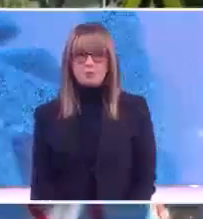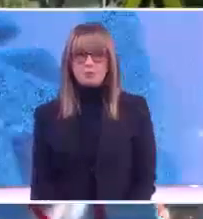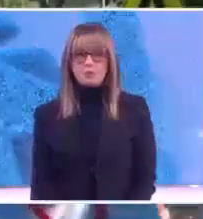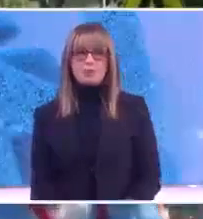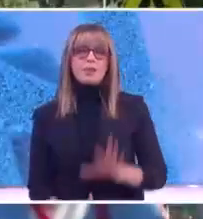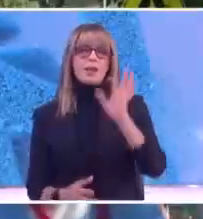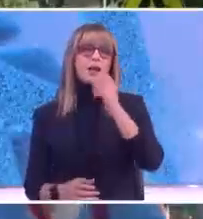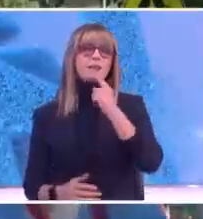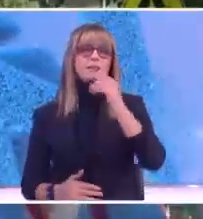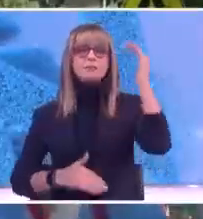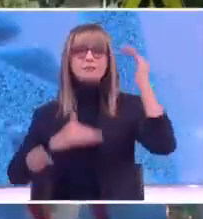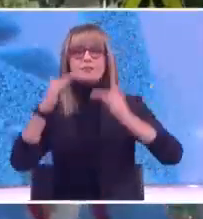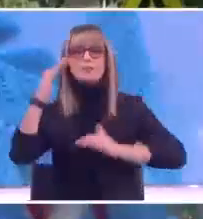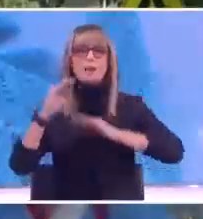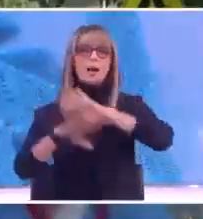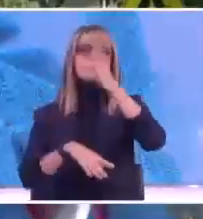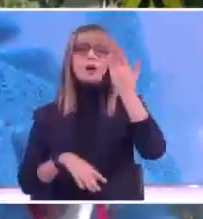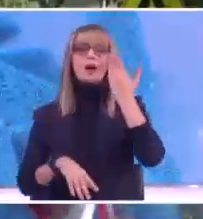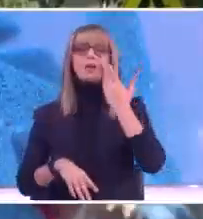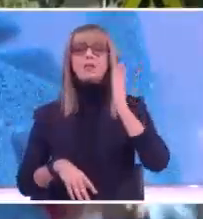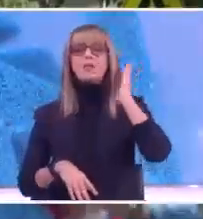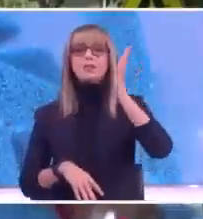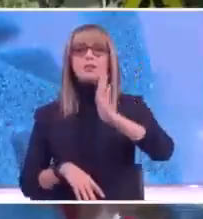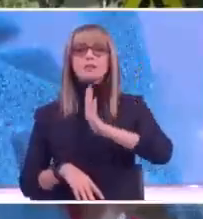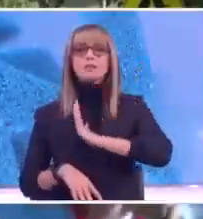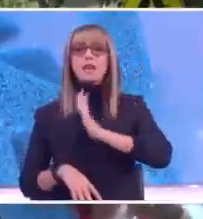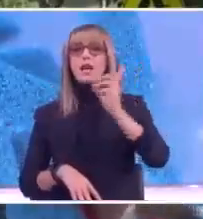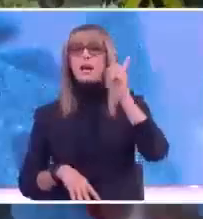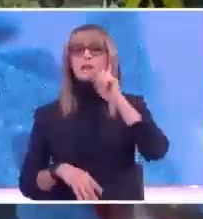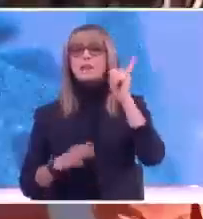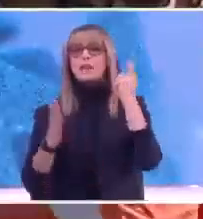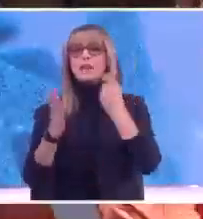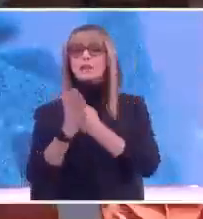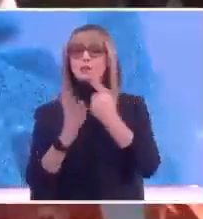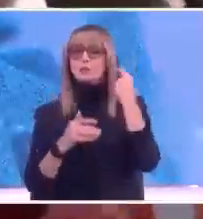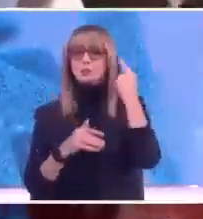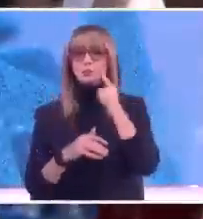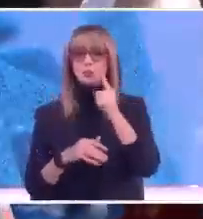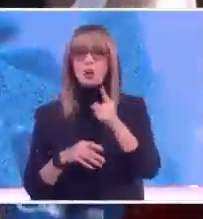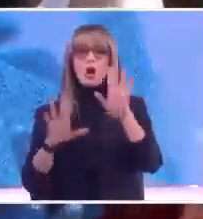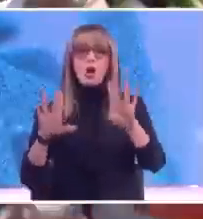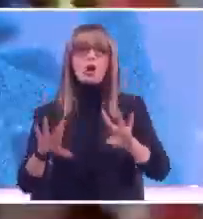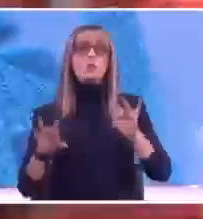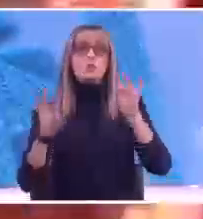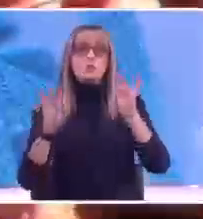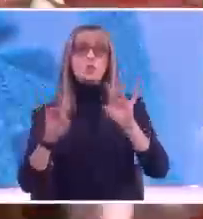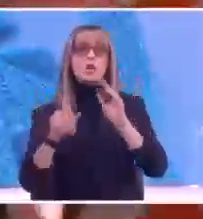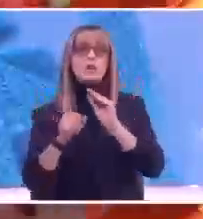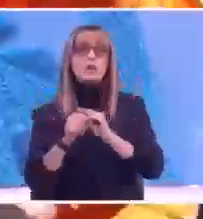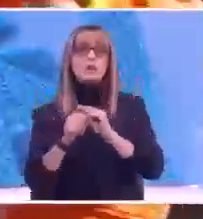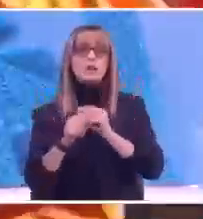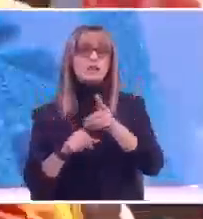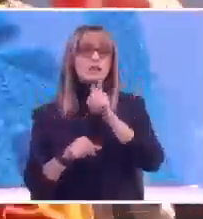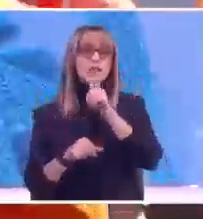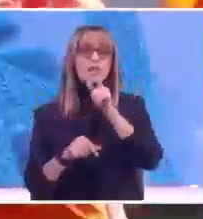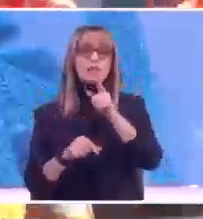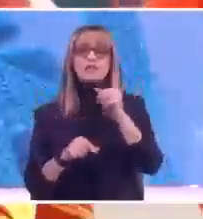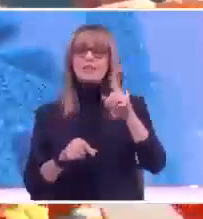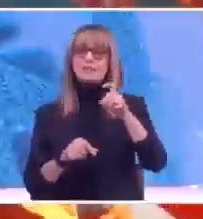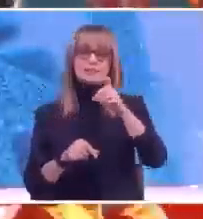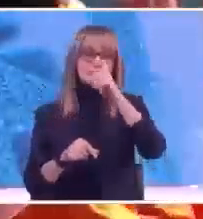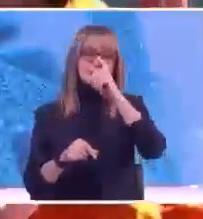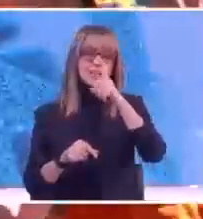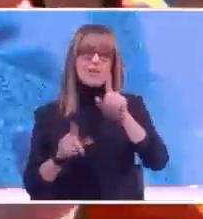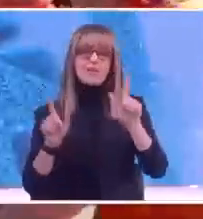Her yaştan yüzlerce hayranı buluştu. Efsane ismi andı. Avustralya'da rock'n'roll'un kralı Elvis Presley